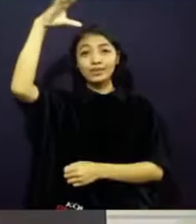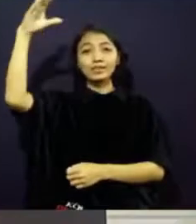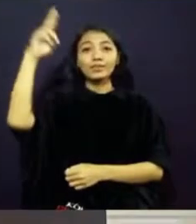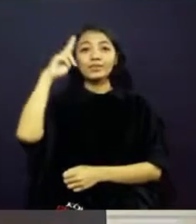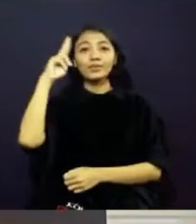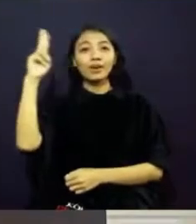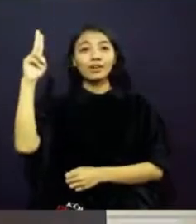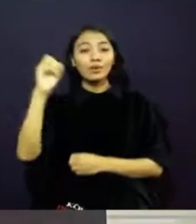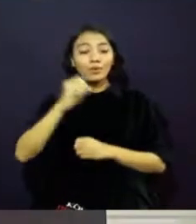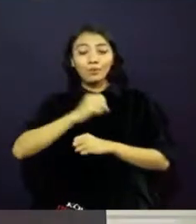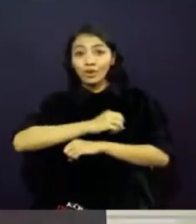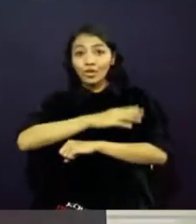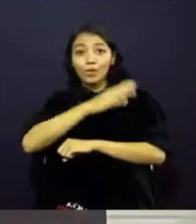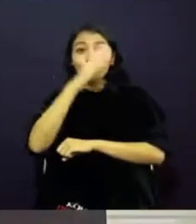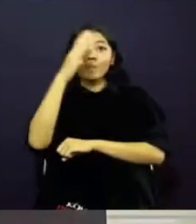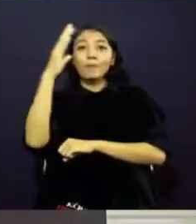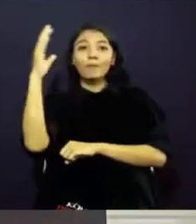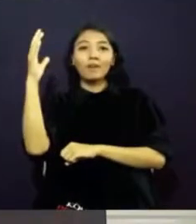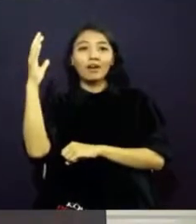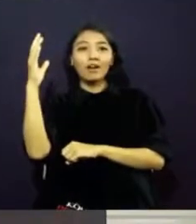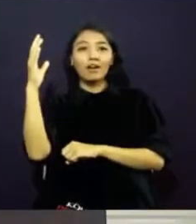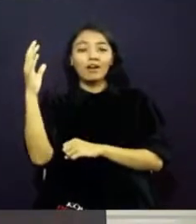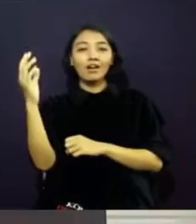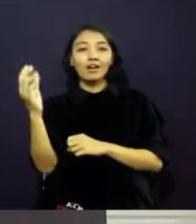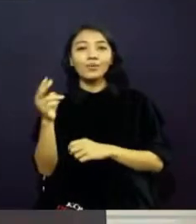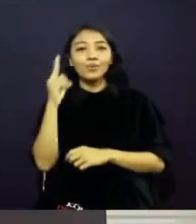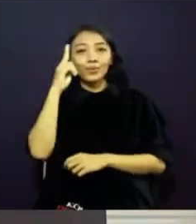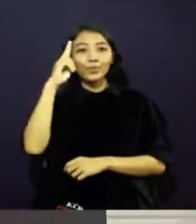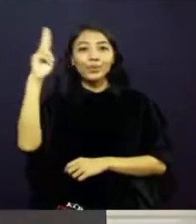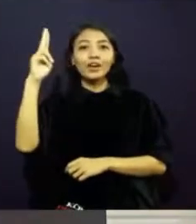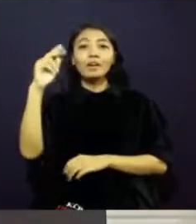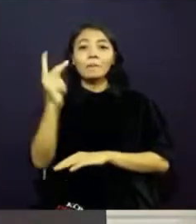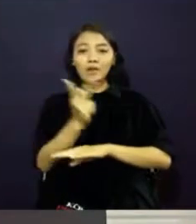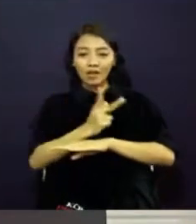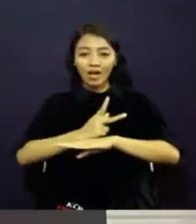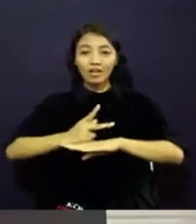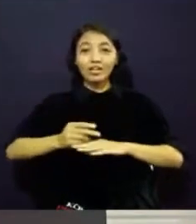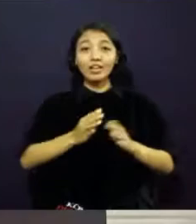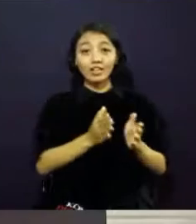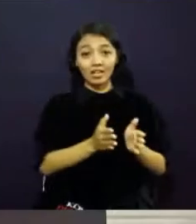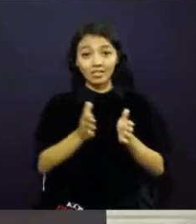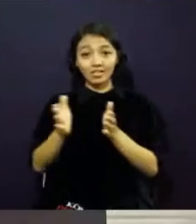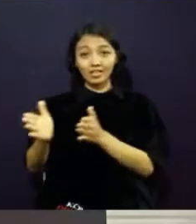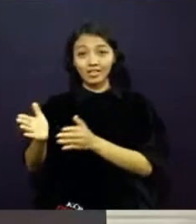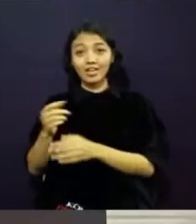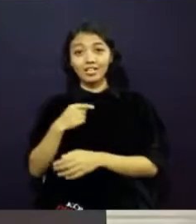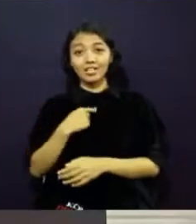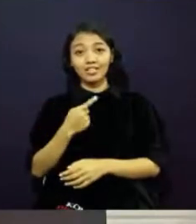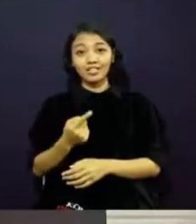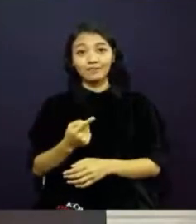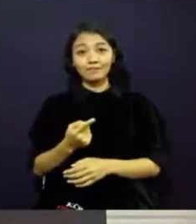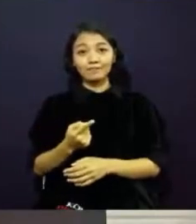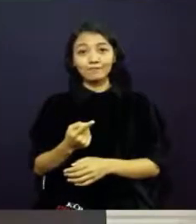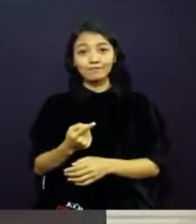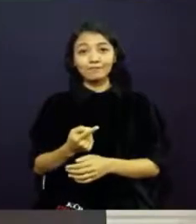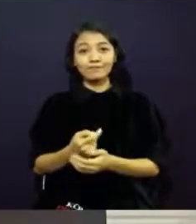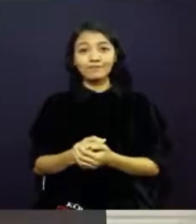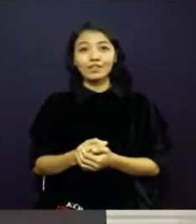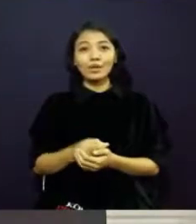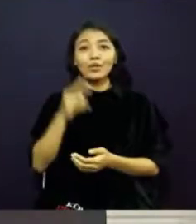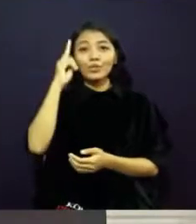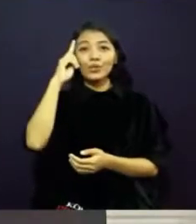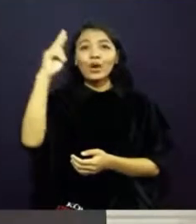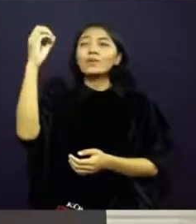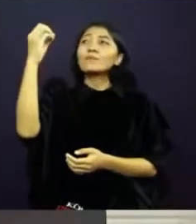Hai Tuhan yang berkarya di tengah-tengah kita sehingga dia bukan hanya menyebut kita